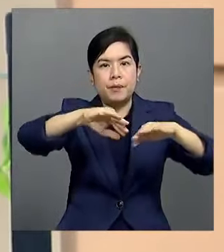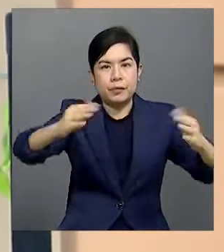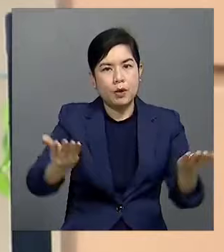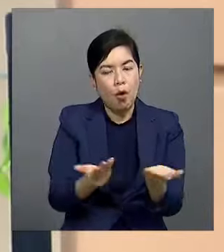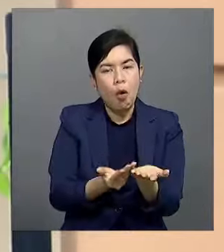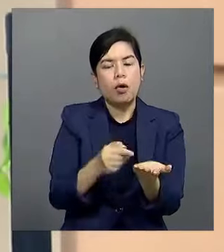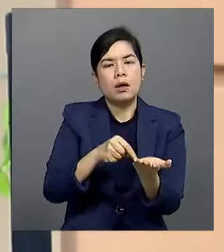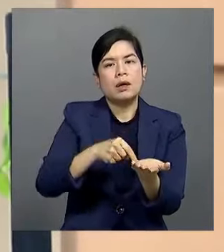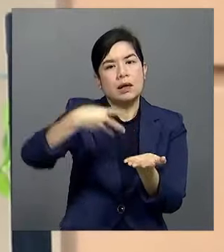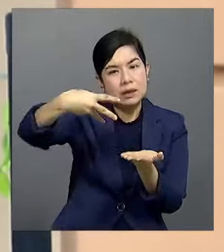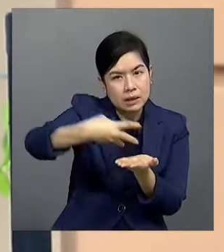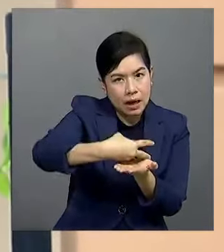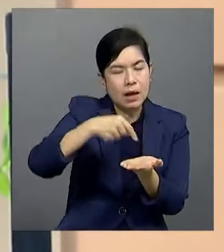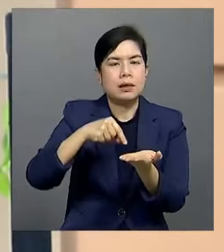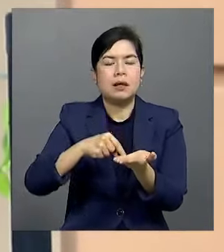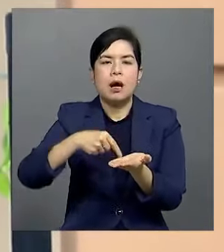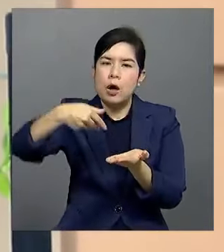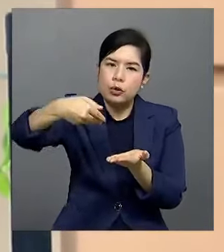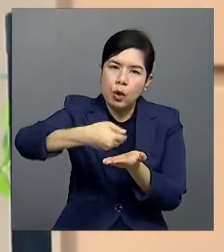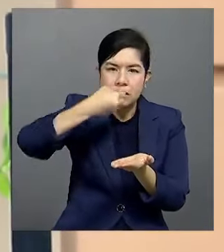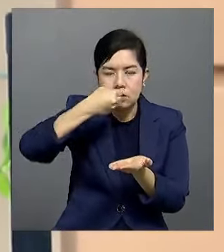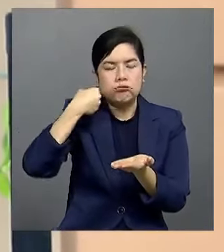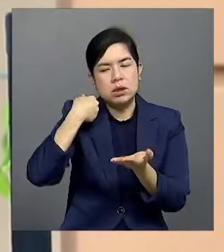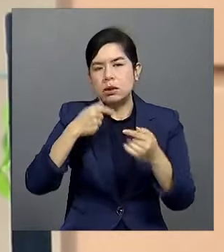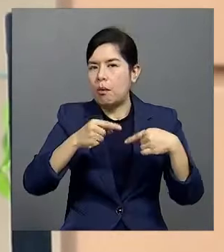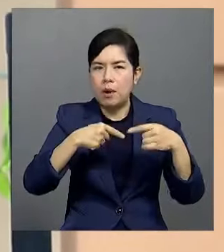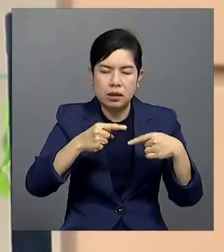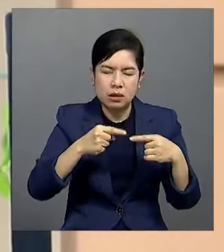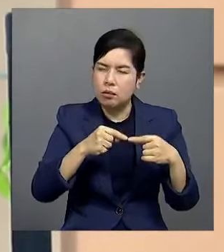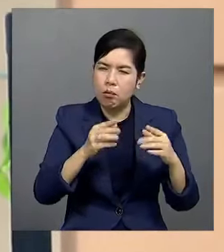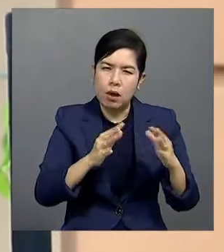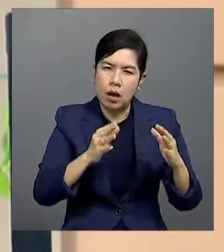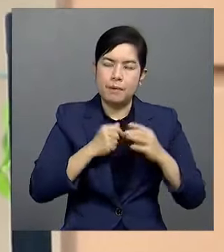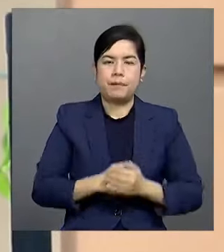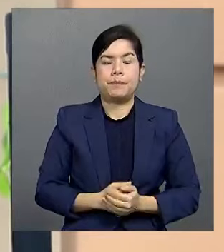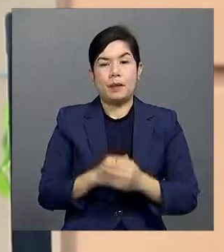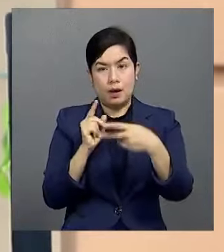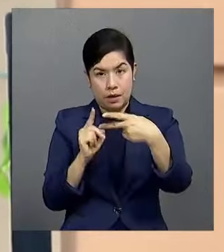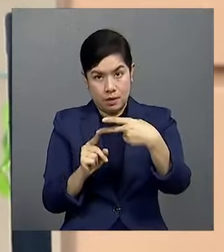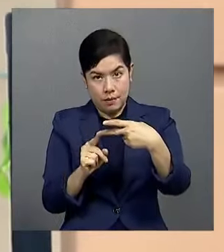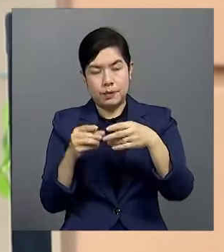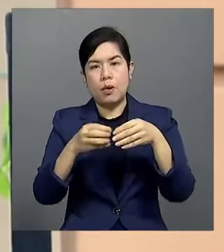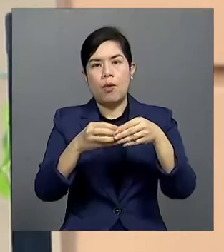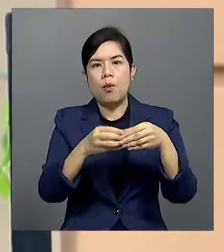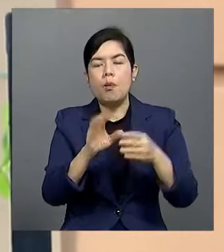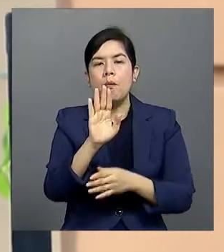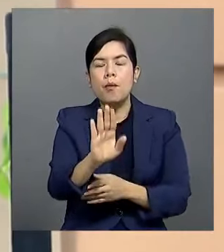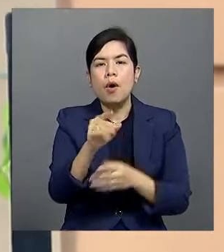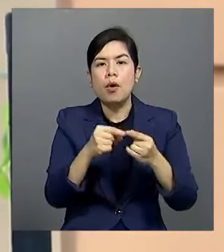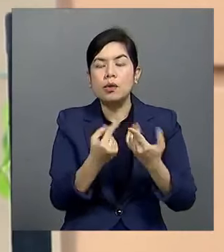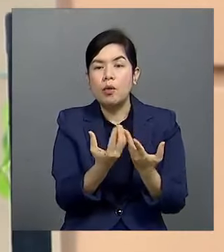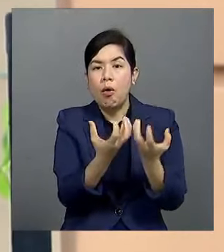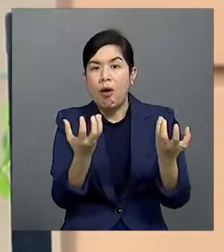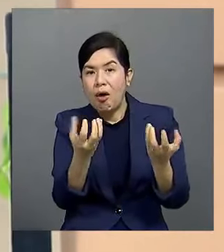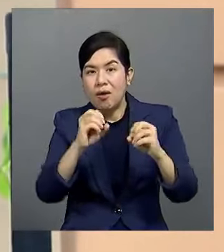งไม้จิ้มฟันอีกมากมายเลยทีเดียวค่ะและในกลุ่มที่2นะคะนั่นก็คือกลุ่มของขยะติดเชื้อที่เกิดขึ้นจากการป้องกันโควิ